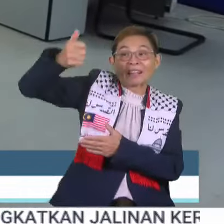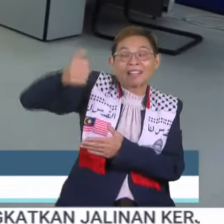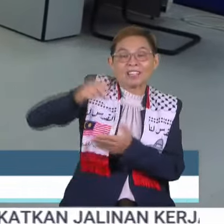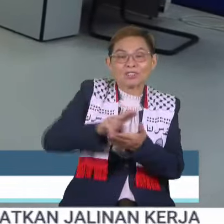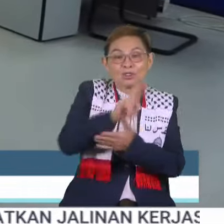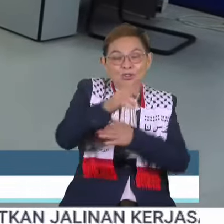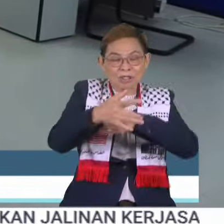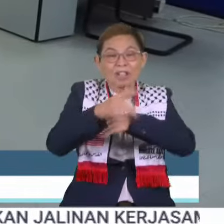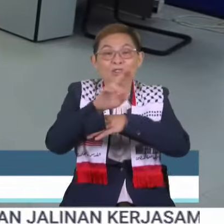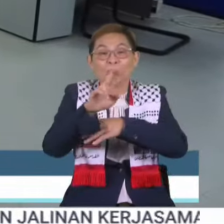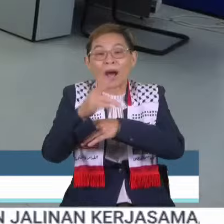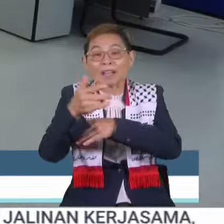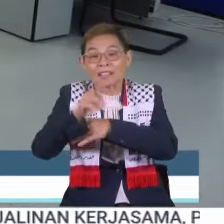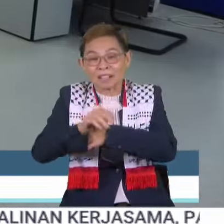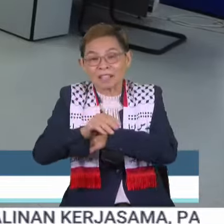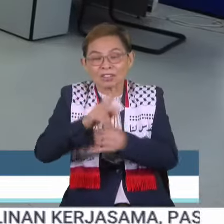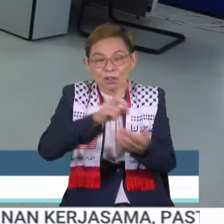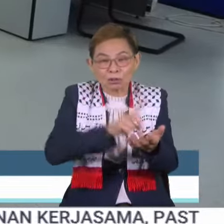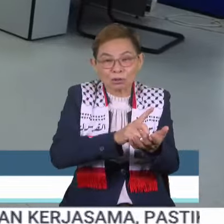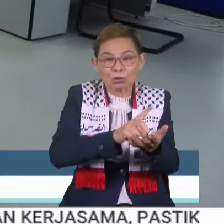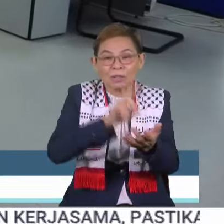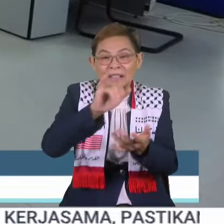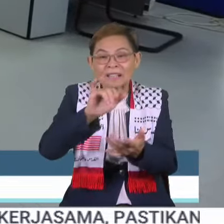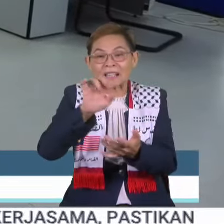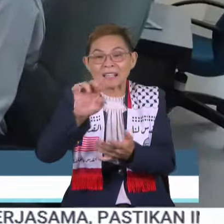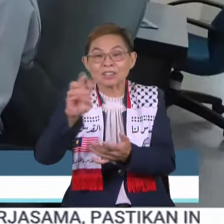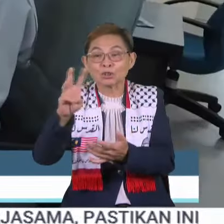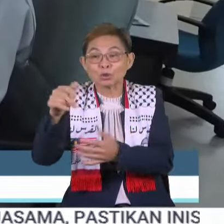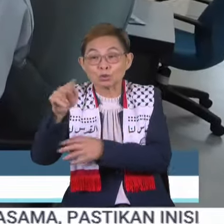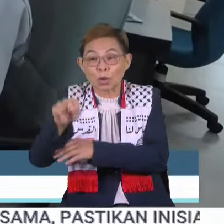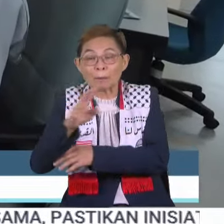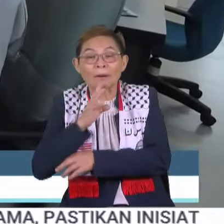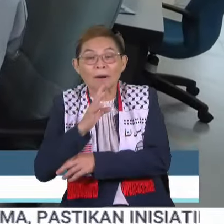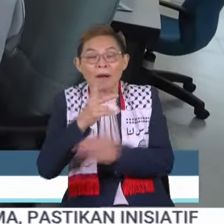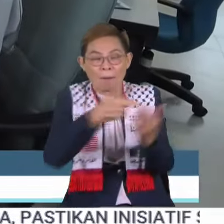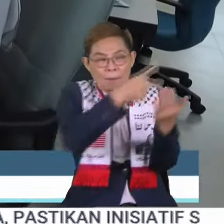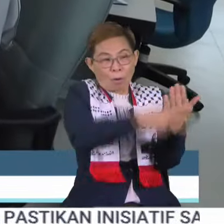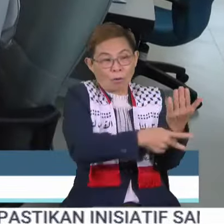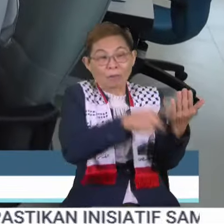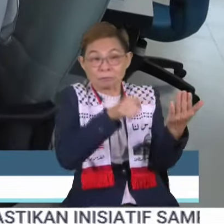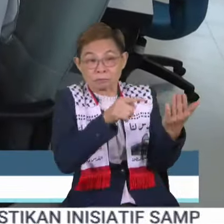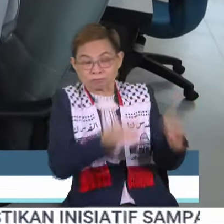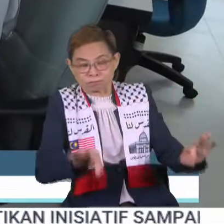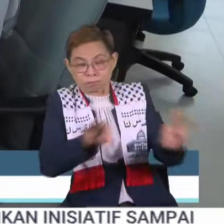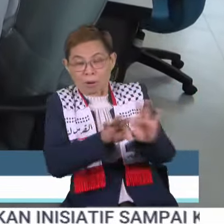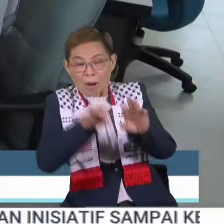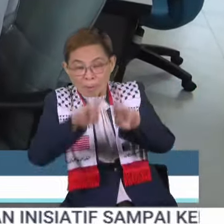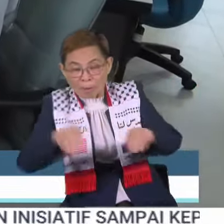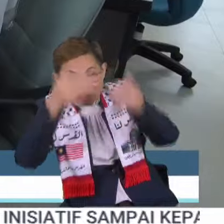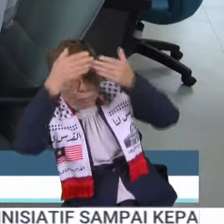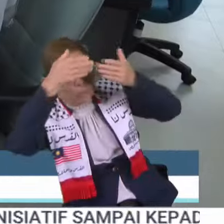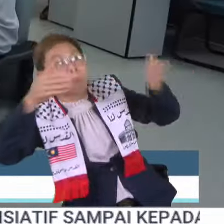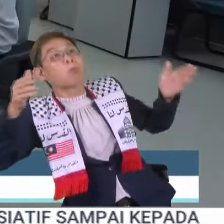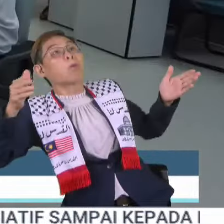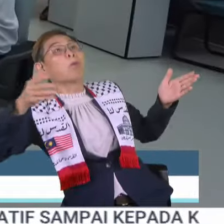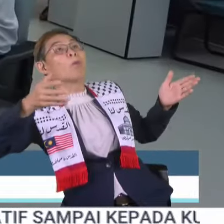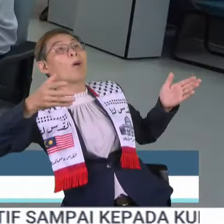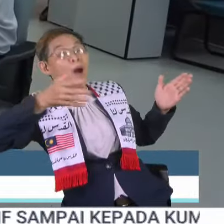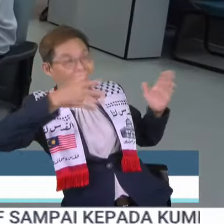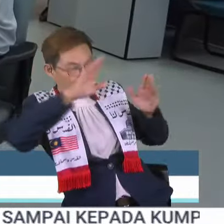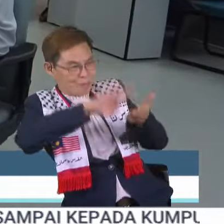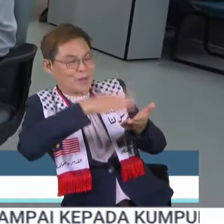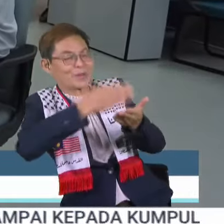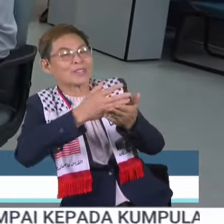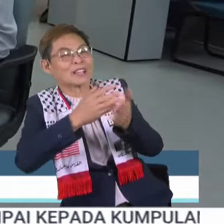Malaysia, Dr. Nur Izzuan Mahyun menyifatkan, inisiatif itu penting untuk mendedahkan pelajar kepada muzik,